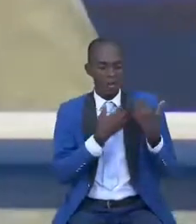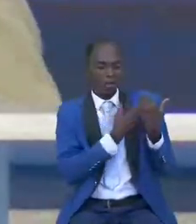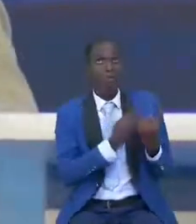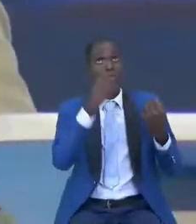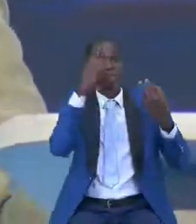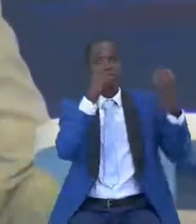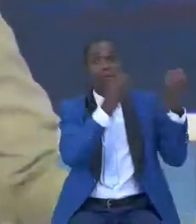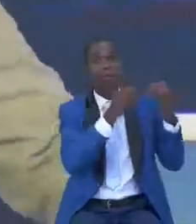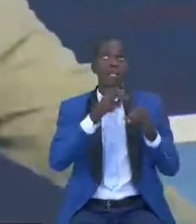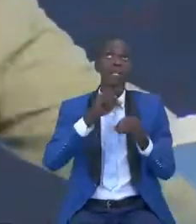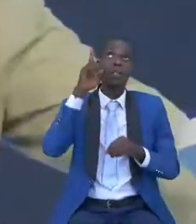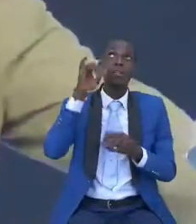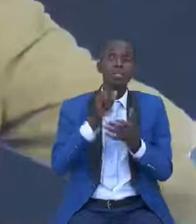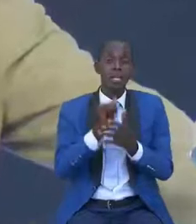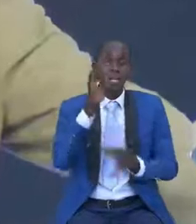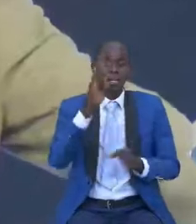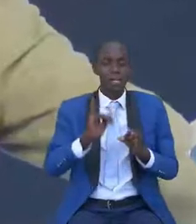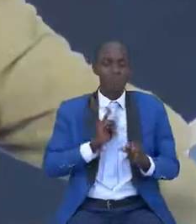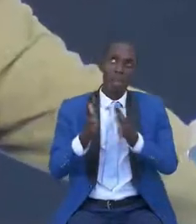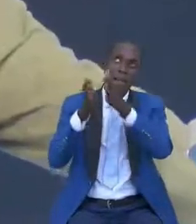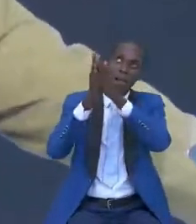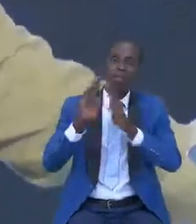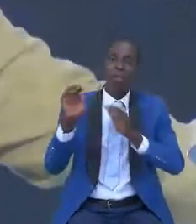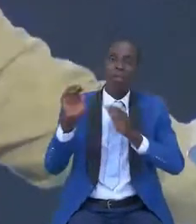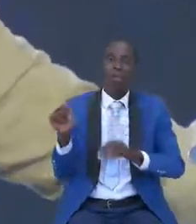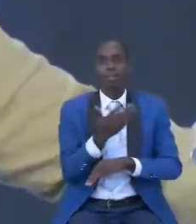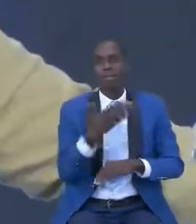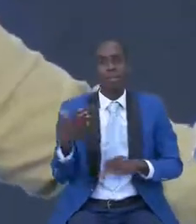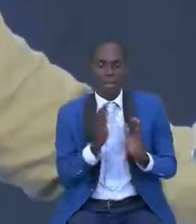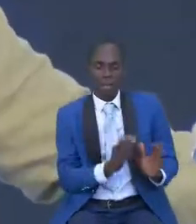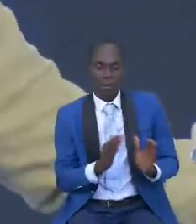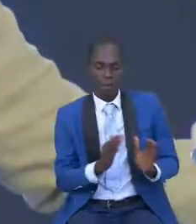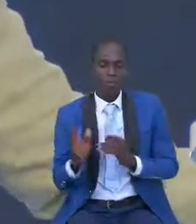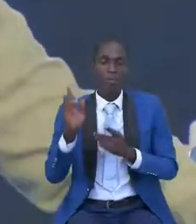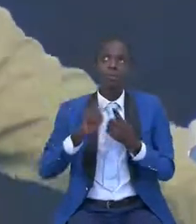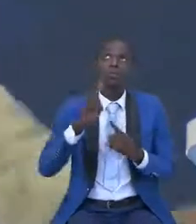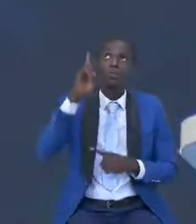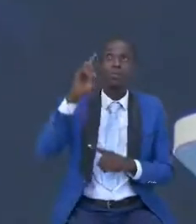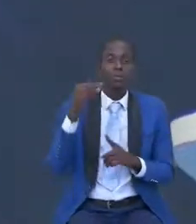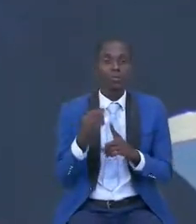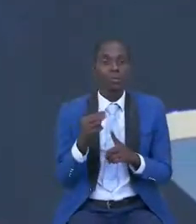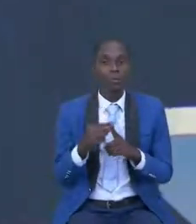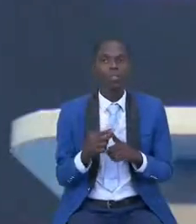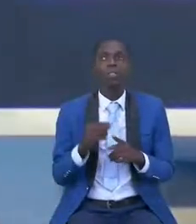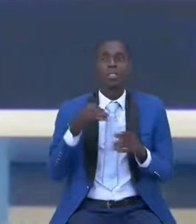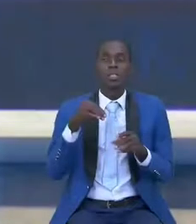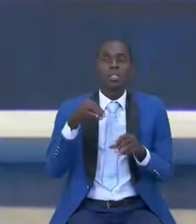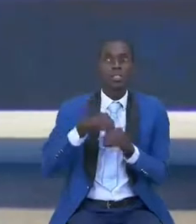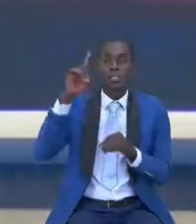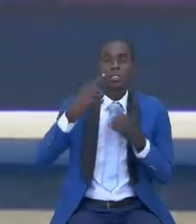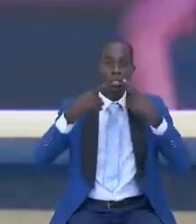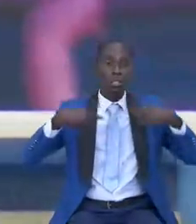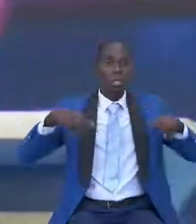pleurer. J'ai la foi confiante en lui. Que si je peux seulement demander quelque chose, selon